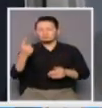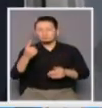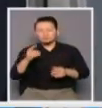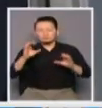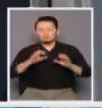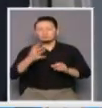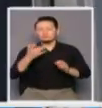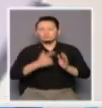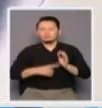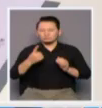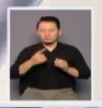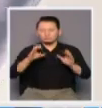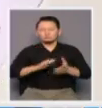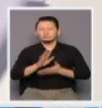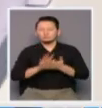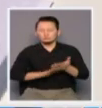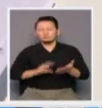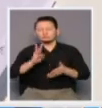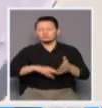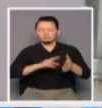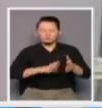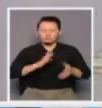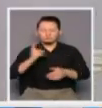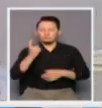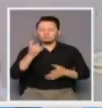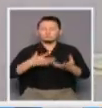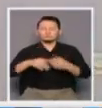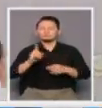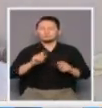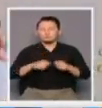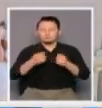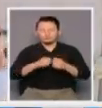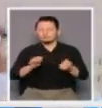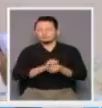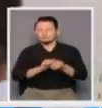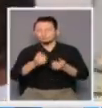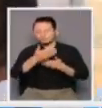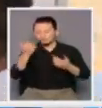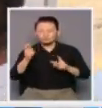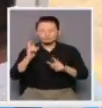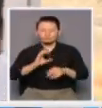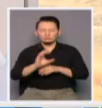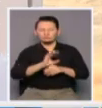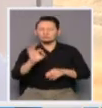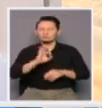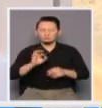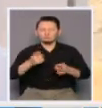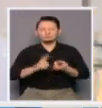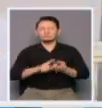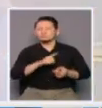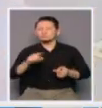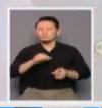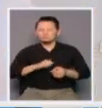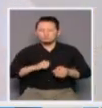статьи 571 Налогового кодекса на владельцев транспорта, у которых отсутствовали документы на ввозимый товар, и на тех, у кого